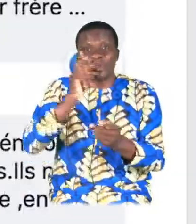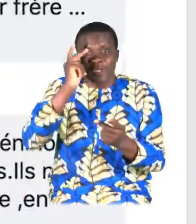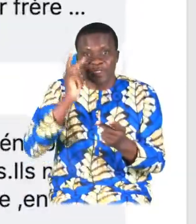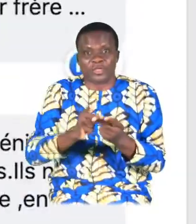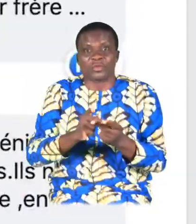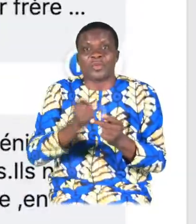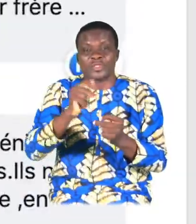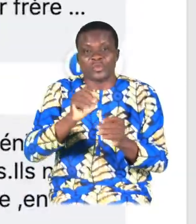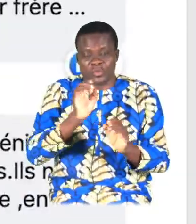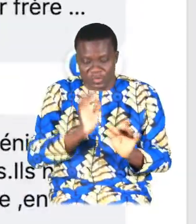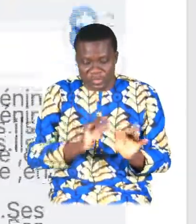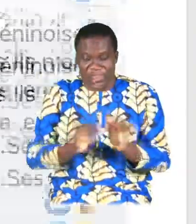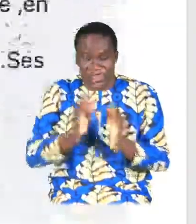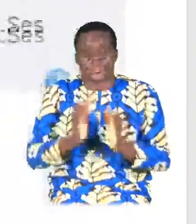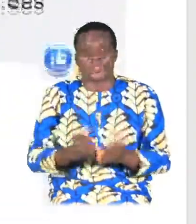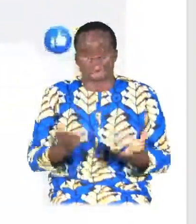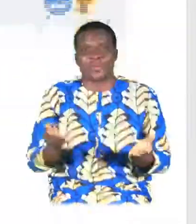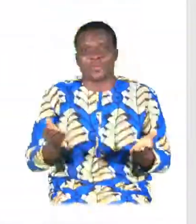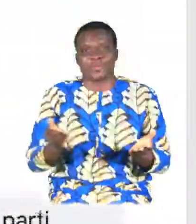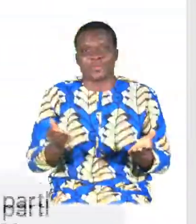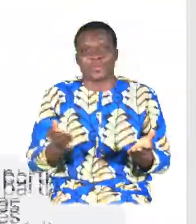des internautes.